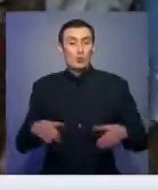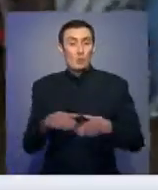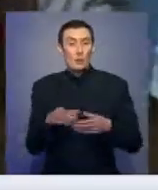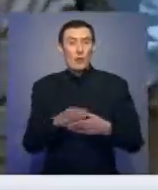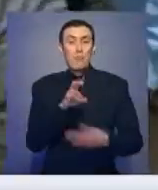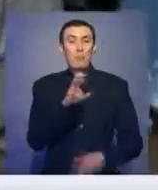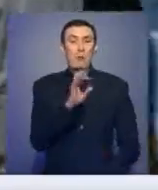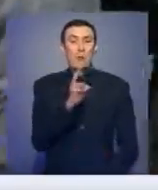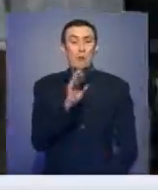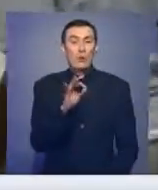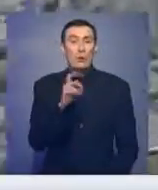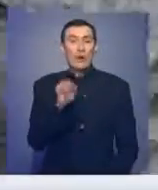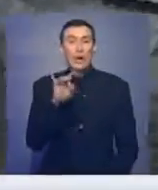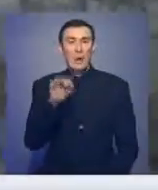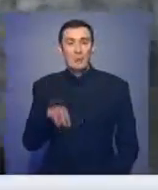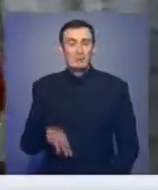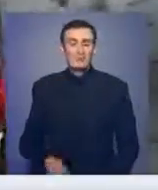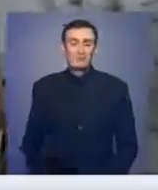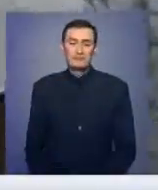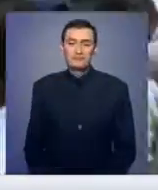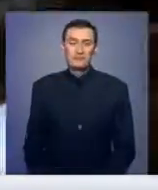группировка «Боко Харам».